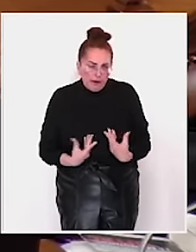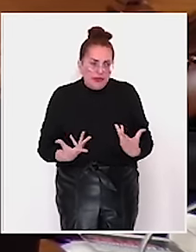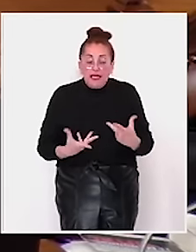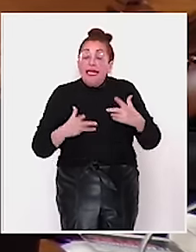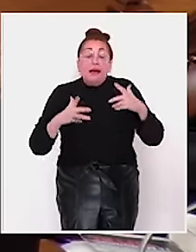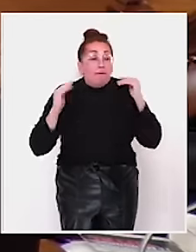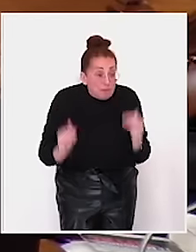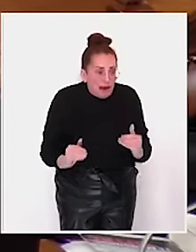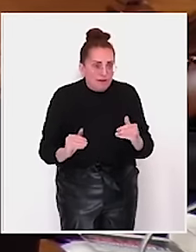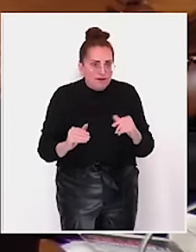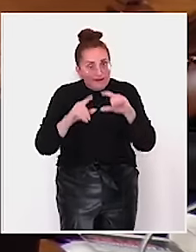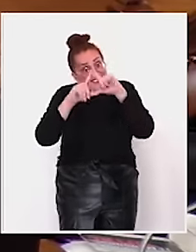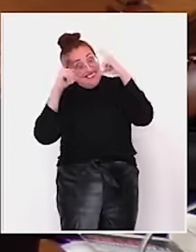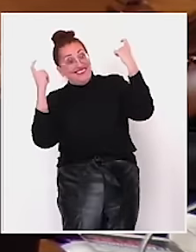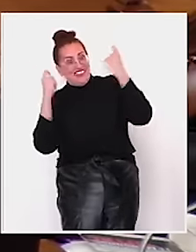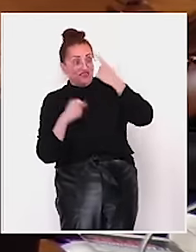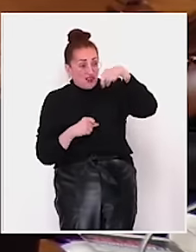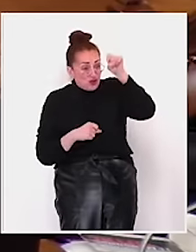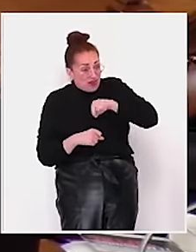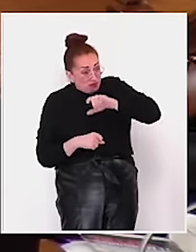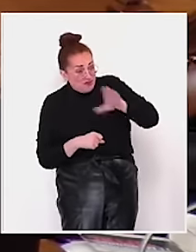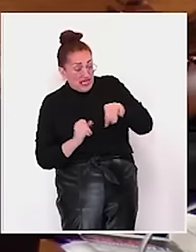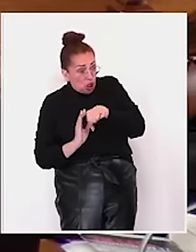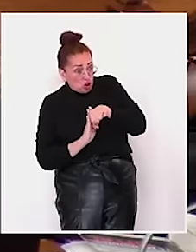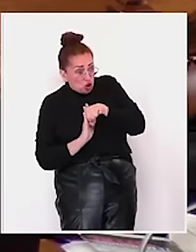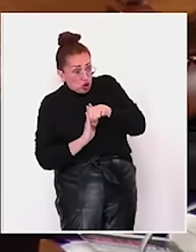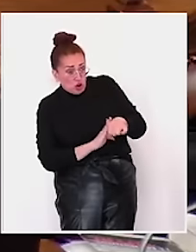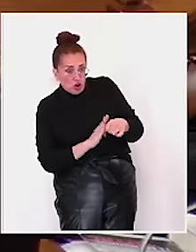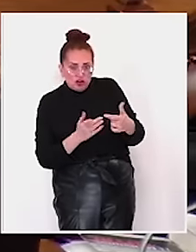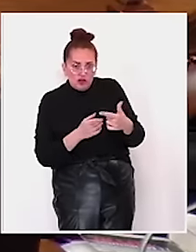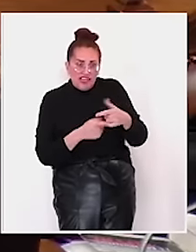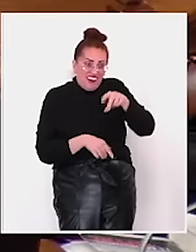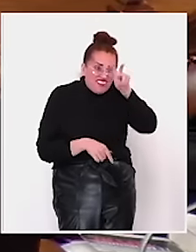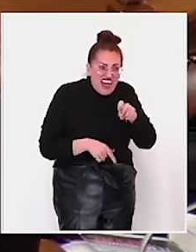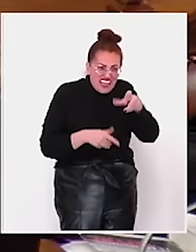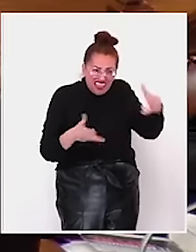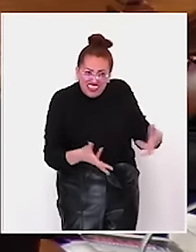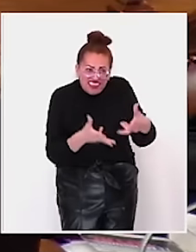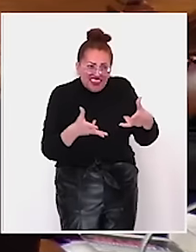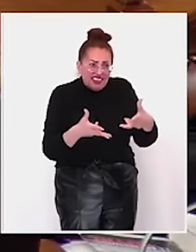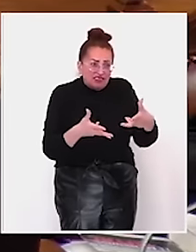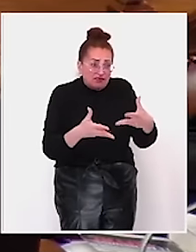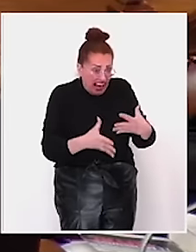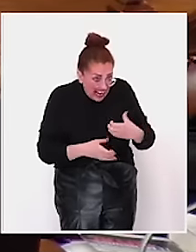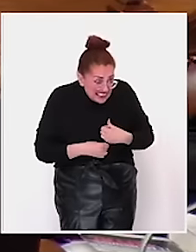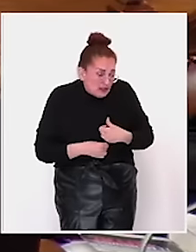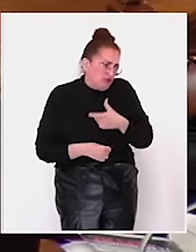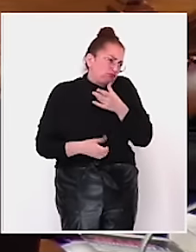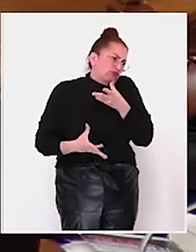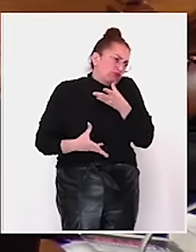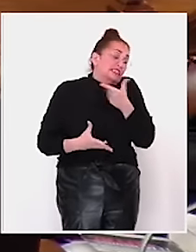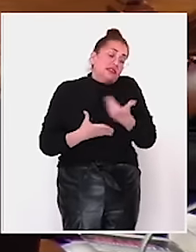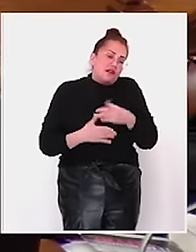ça sans mettre en avant des choses qui sont perturbantes quand même, à minima. Donc voilà, c'est l'explication, enfin, c'est la raison pour laquelle on vote contre.